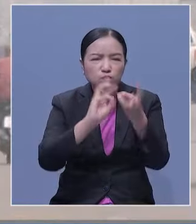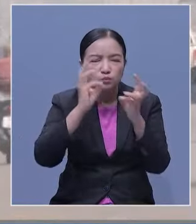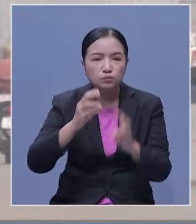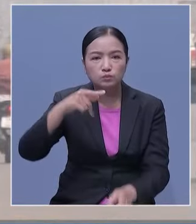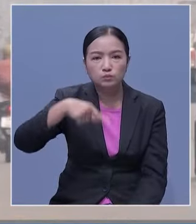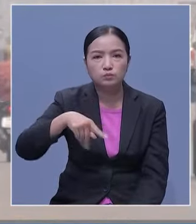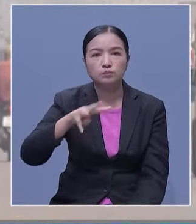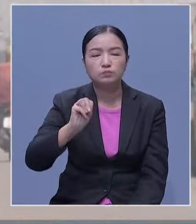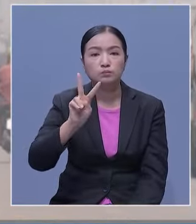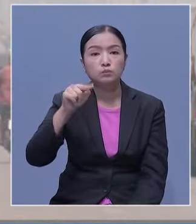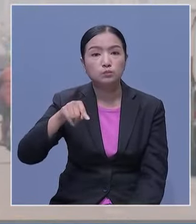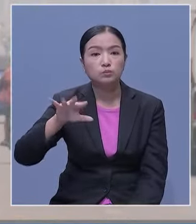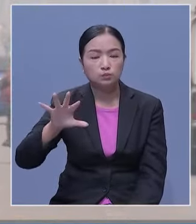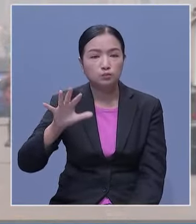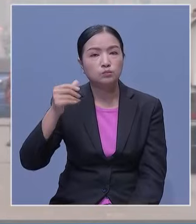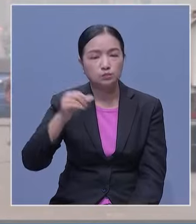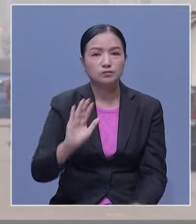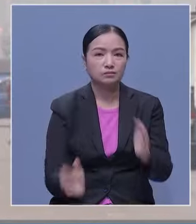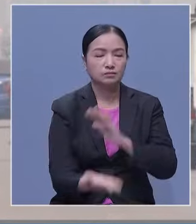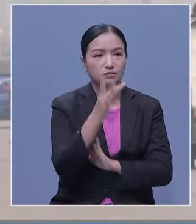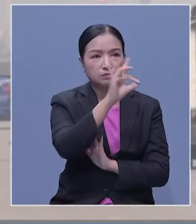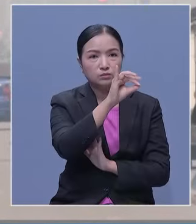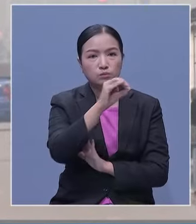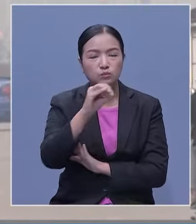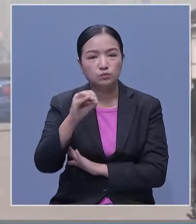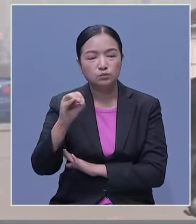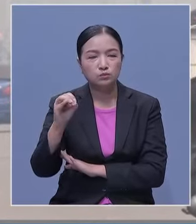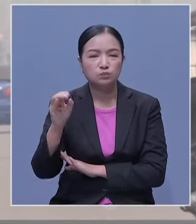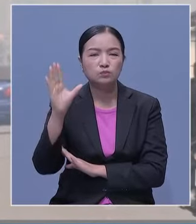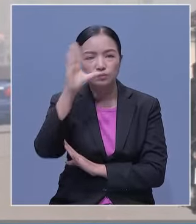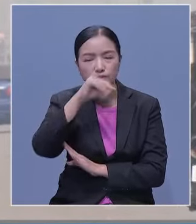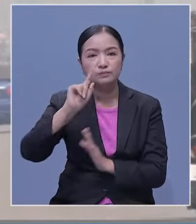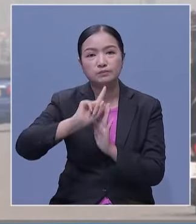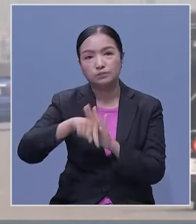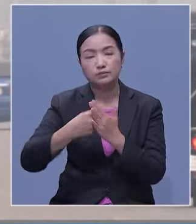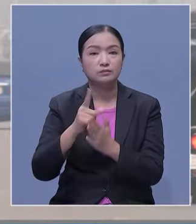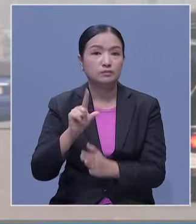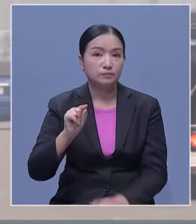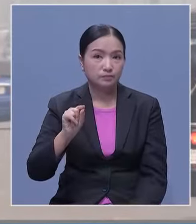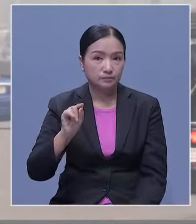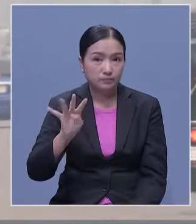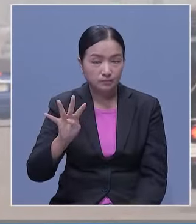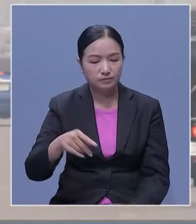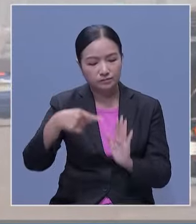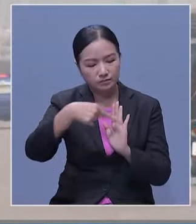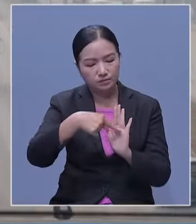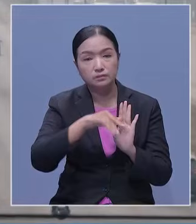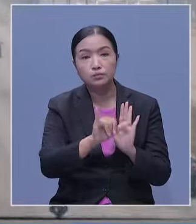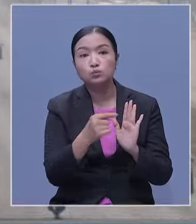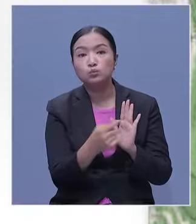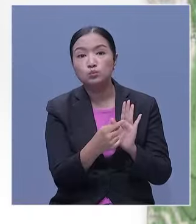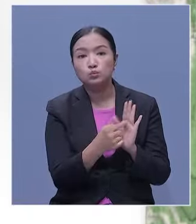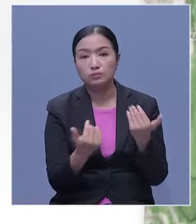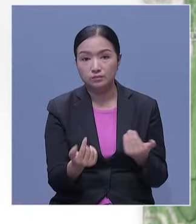ม24ชั่วโมงตั้งแต่8โมงที่ผ่านมาพบว่าที่พะเยาซึ่งมีการประชุมครม.สัญจ